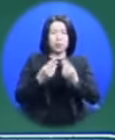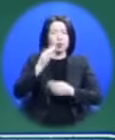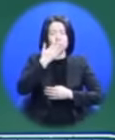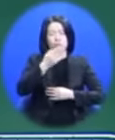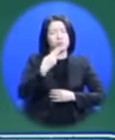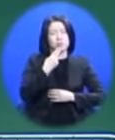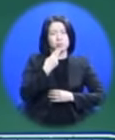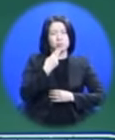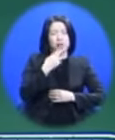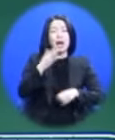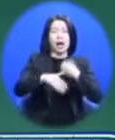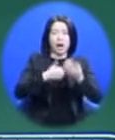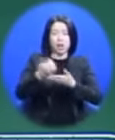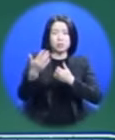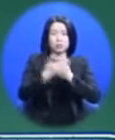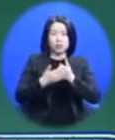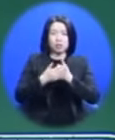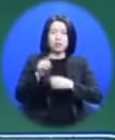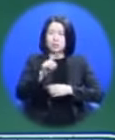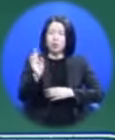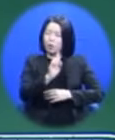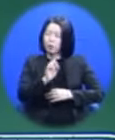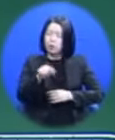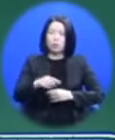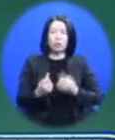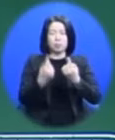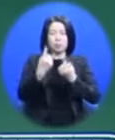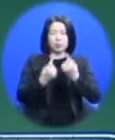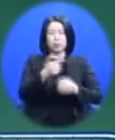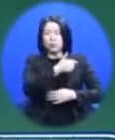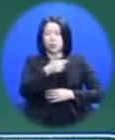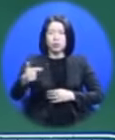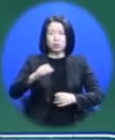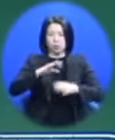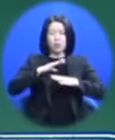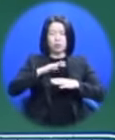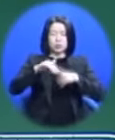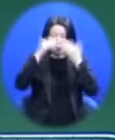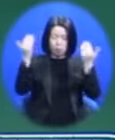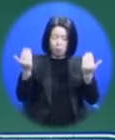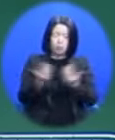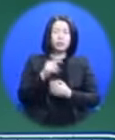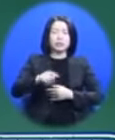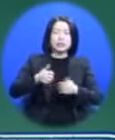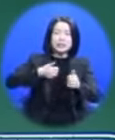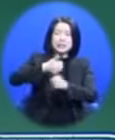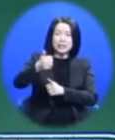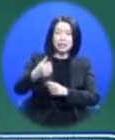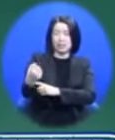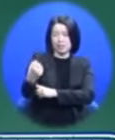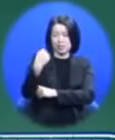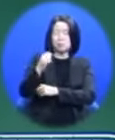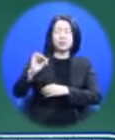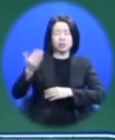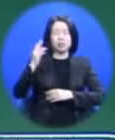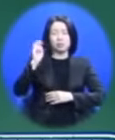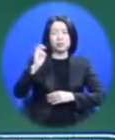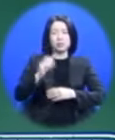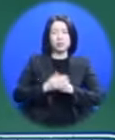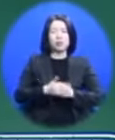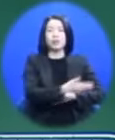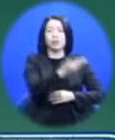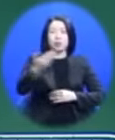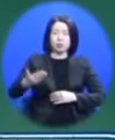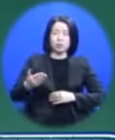없습니다. 하나님의 은혜는 그 어떤 것보다도 크고 놀라워서 모든 것을 이기게 하는 능력이 될 것입니다.